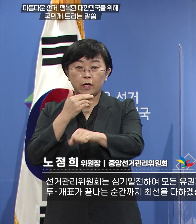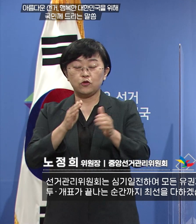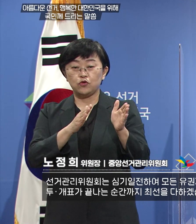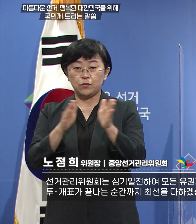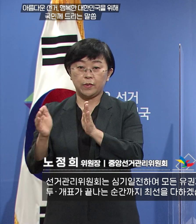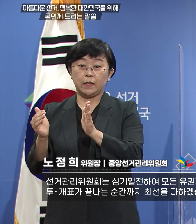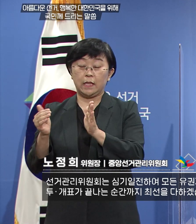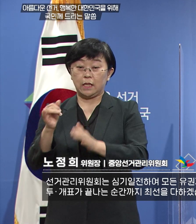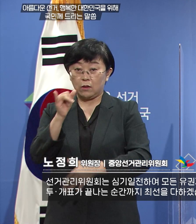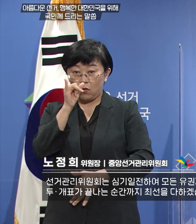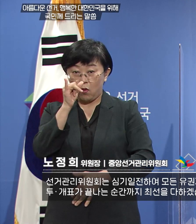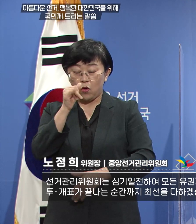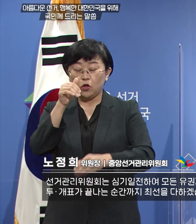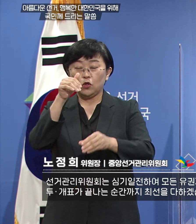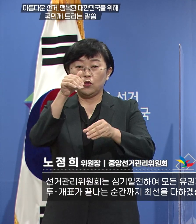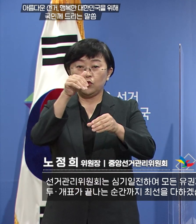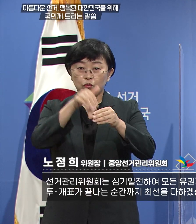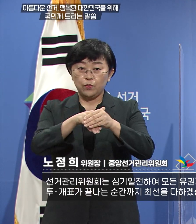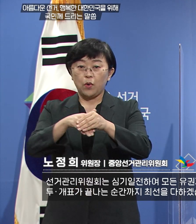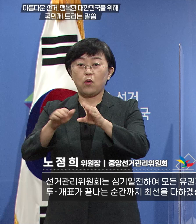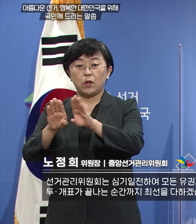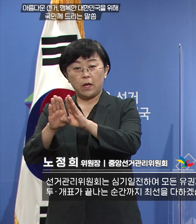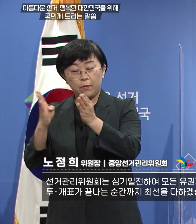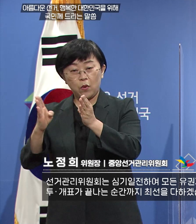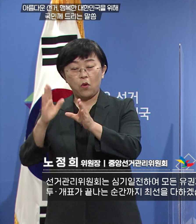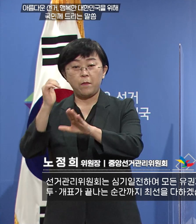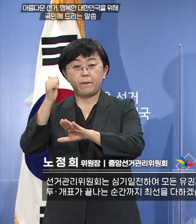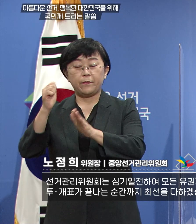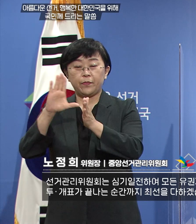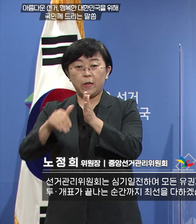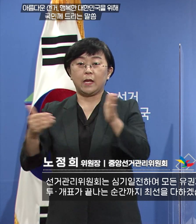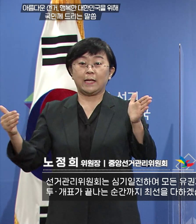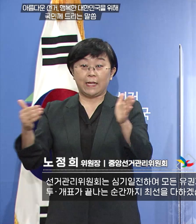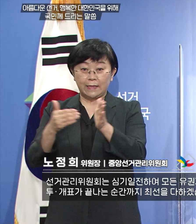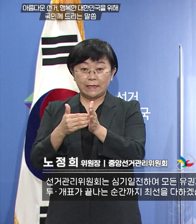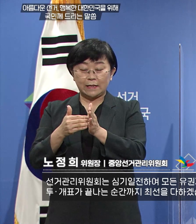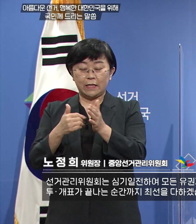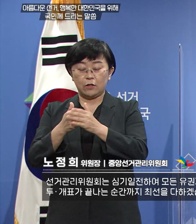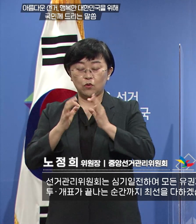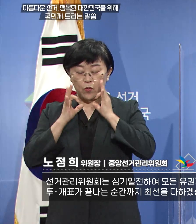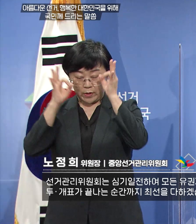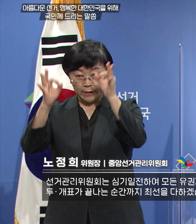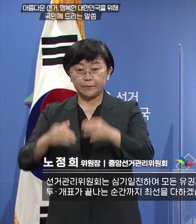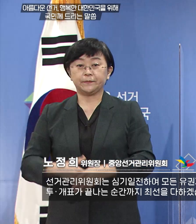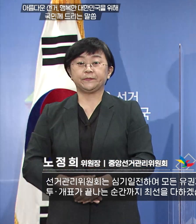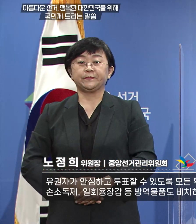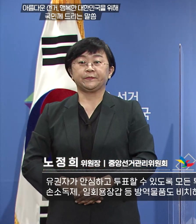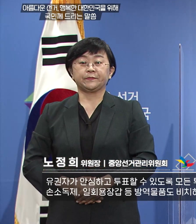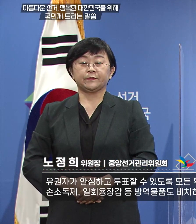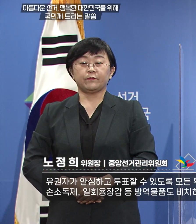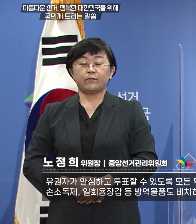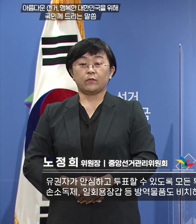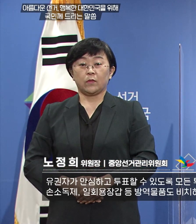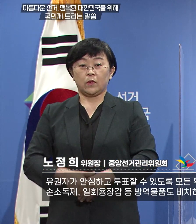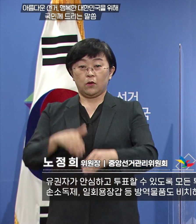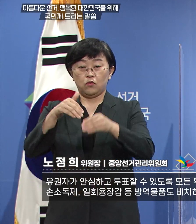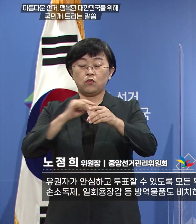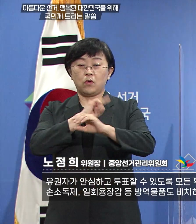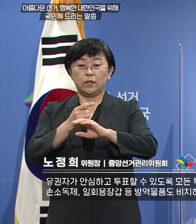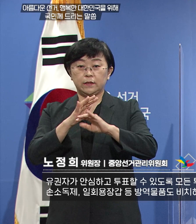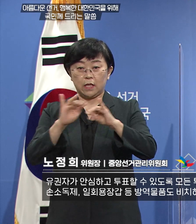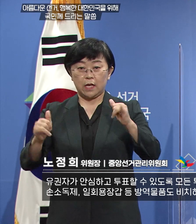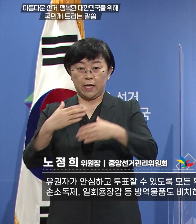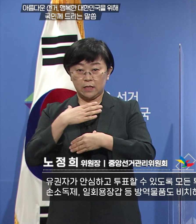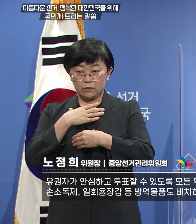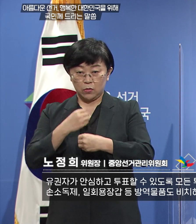준비하였고 투개표가 끝나는 순간까지 최선을 다하겠습니다. 유권자가 안심하고 투표할